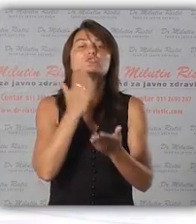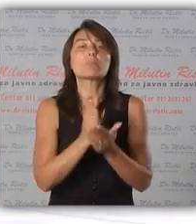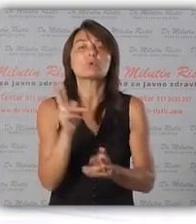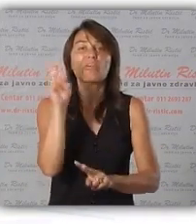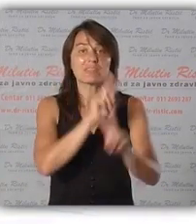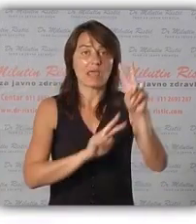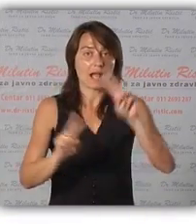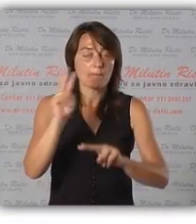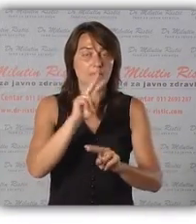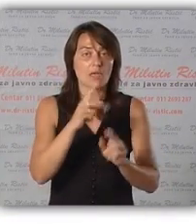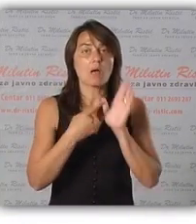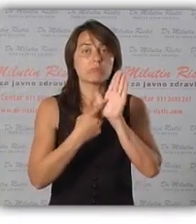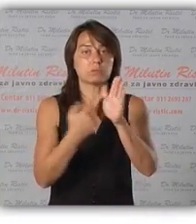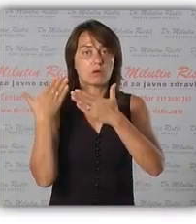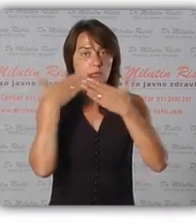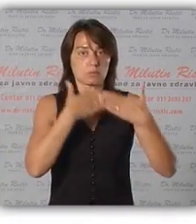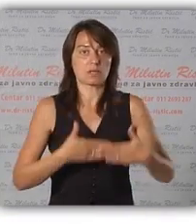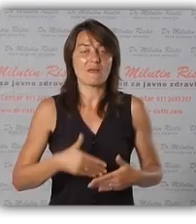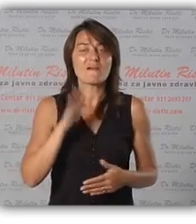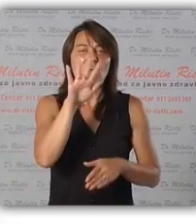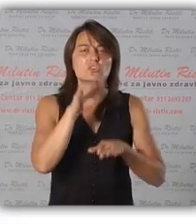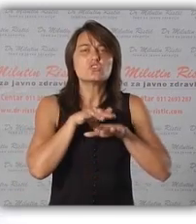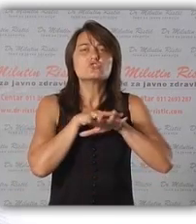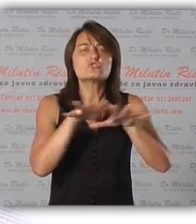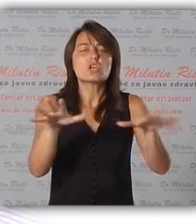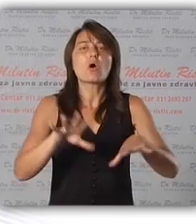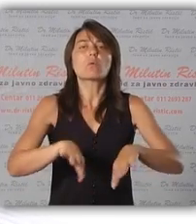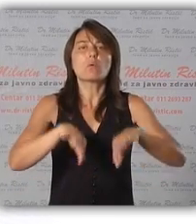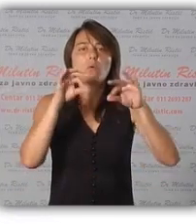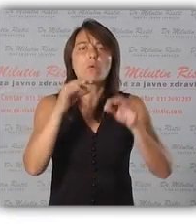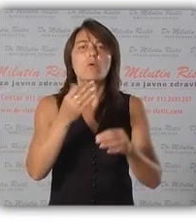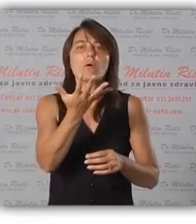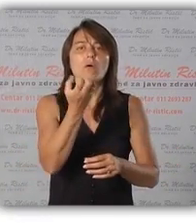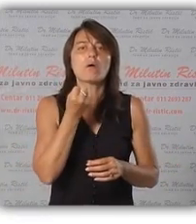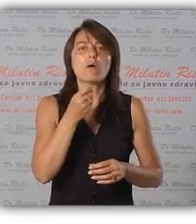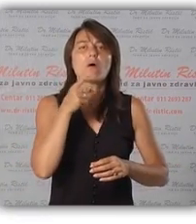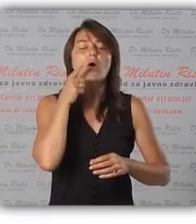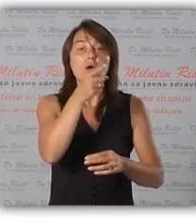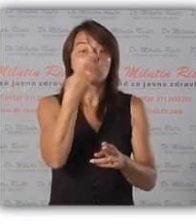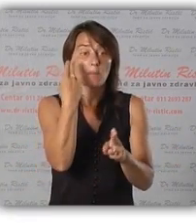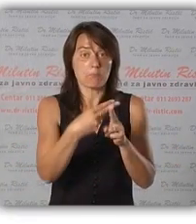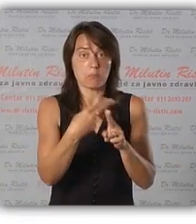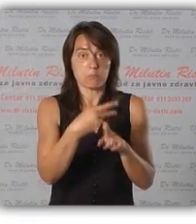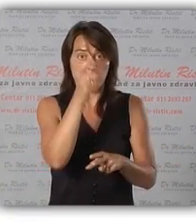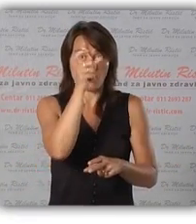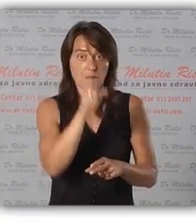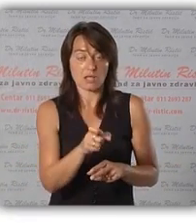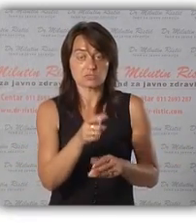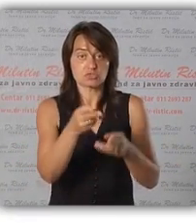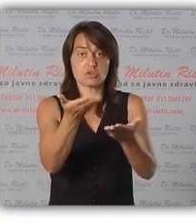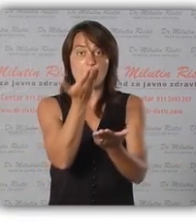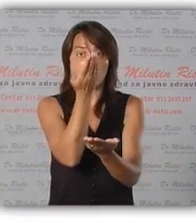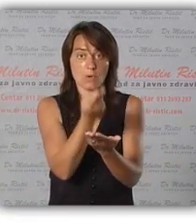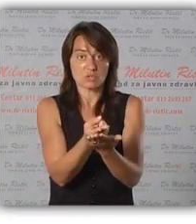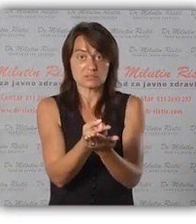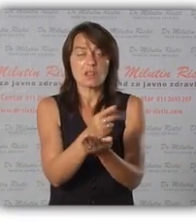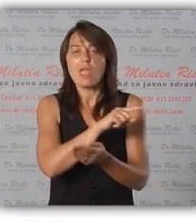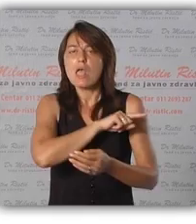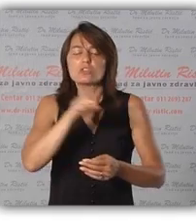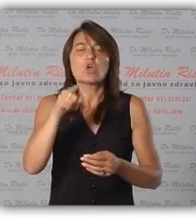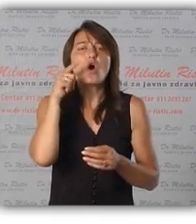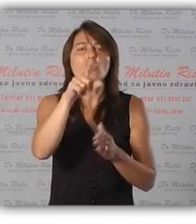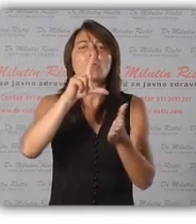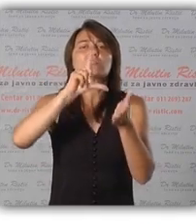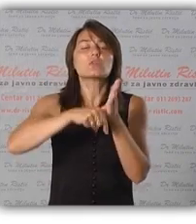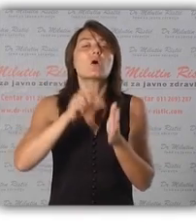će da bude terapija. Primjena ultrazvuka je našla široku primjenu od same bolesničke postelje, pa sve